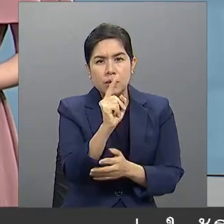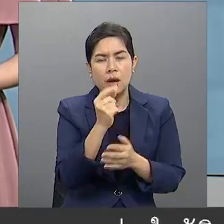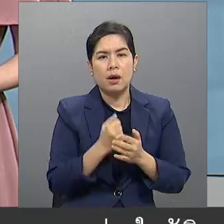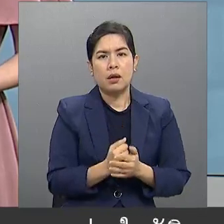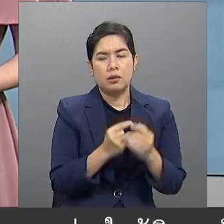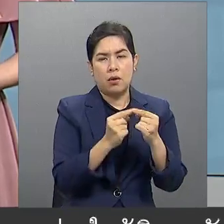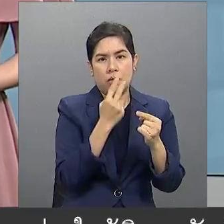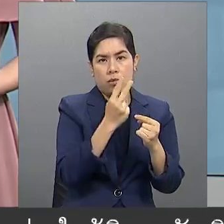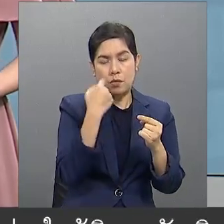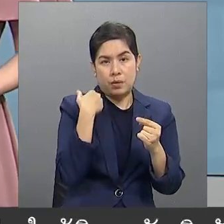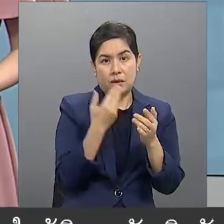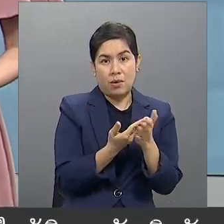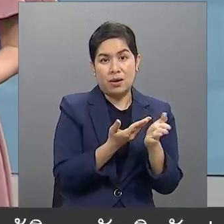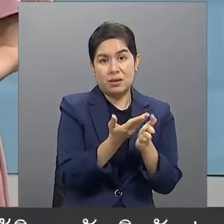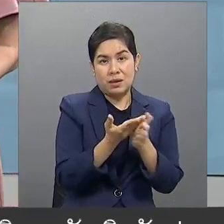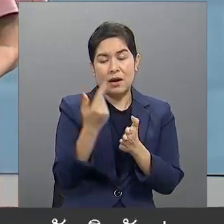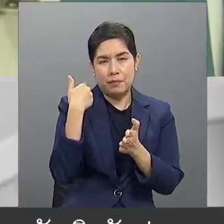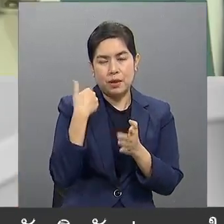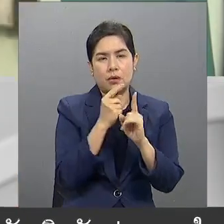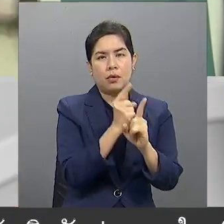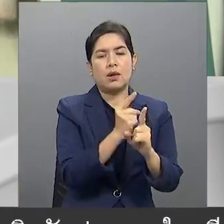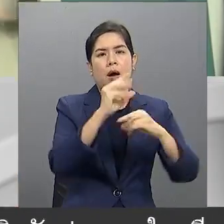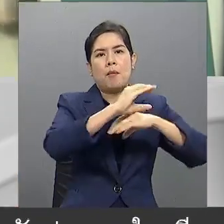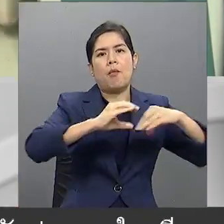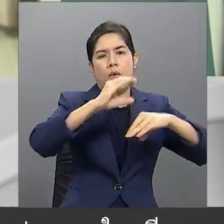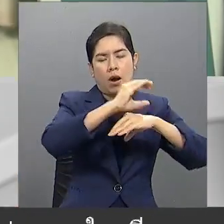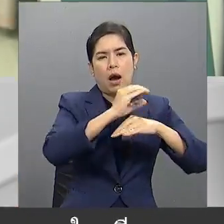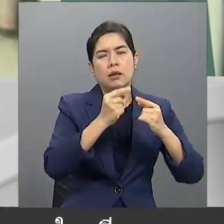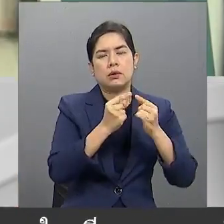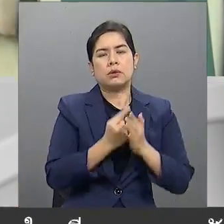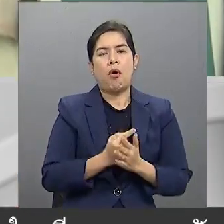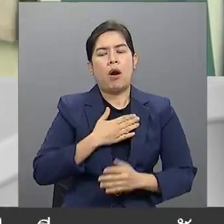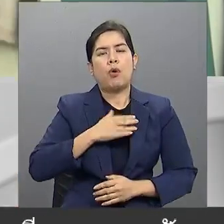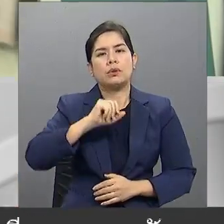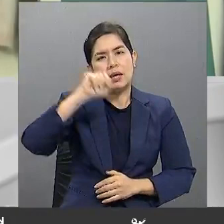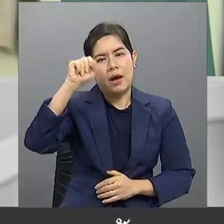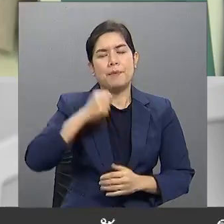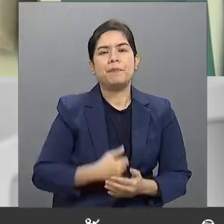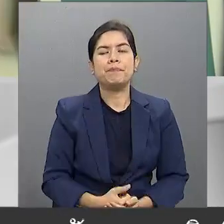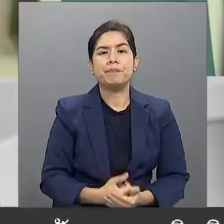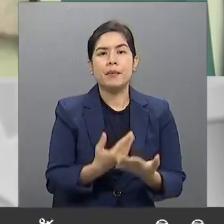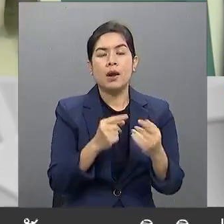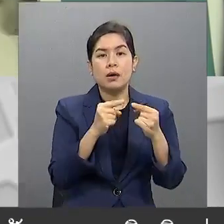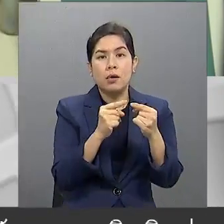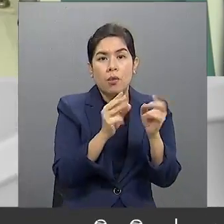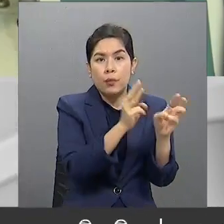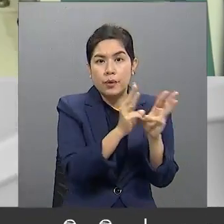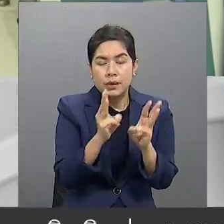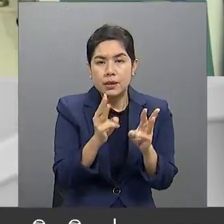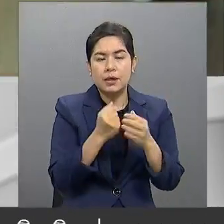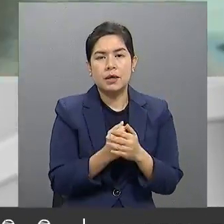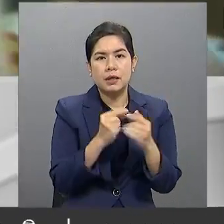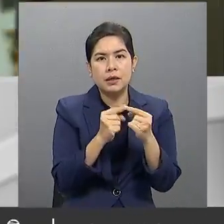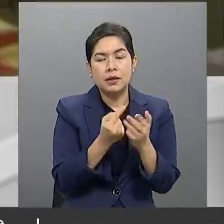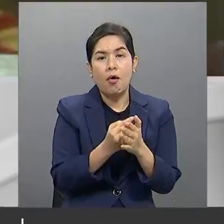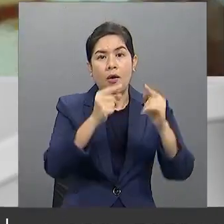วงเงินที่เราได้ทราบในโครงการเราชนะนั่นเองค่ะการออกพันธบัตรออมทรัพย์นี่เป็นหนึ่งในแนวทางการกู้เงินในประเทศด้วยค่ะ